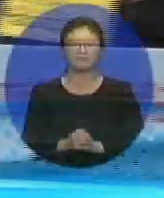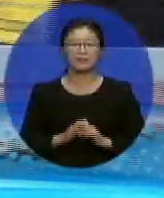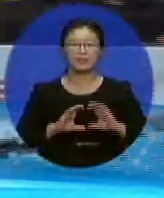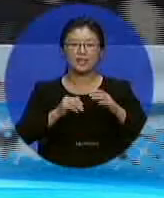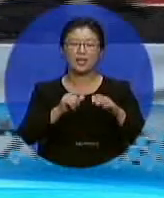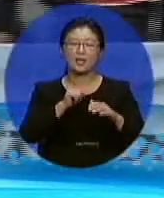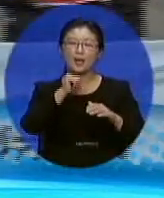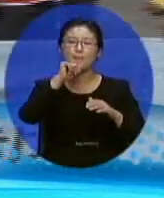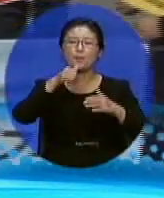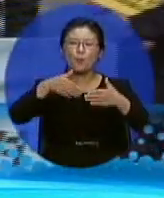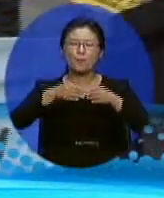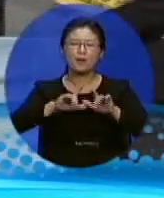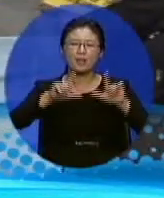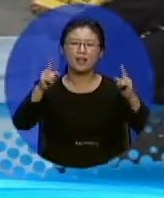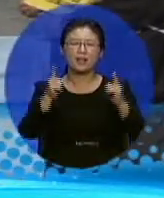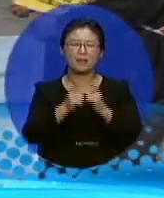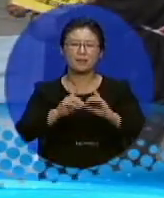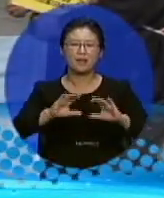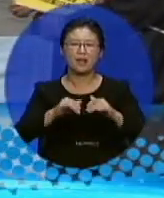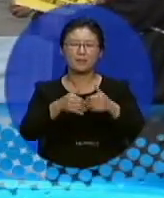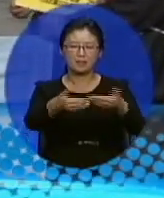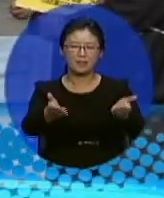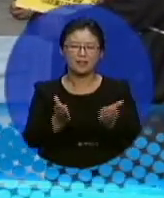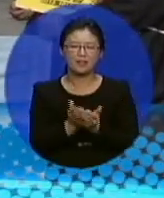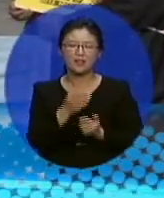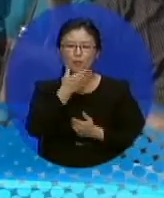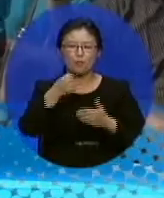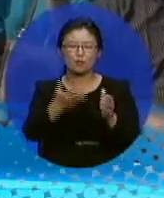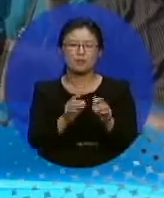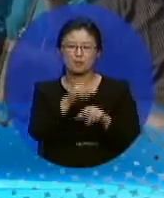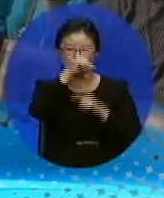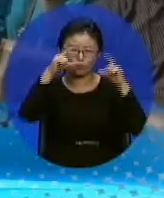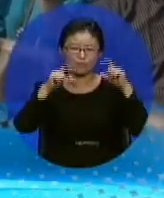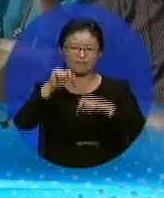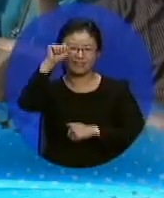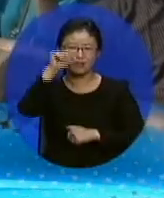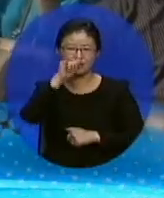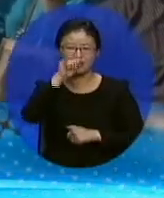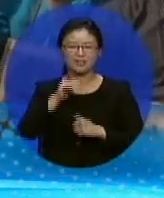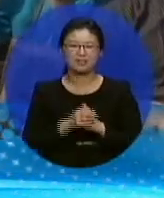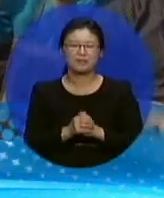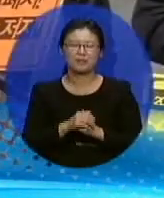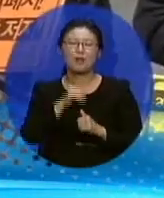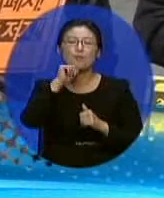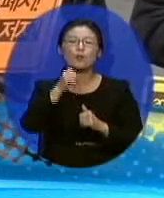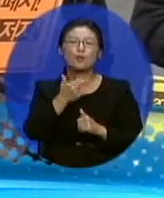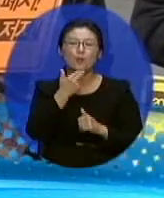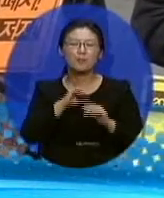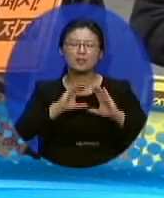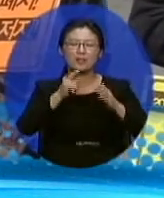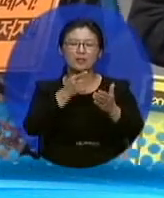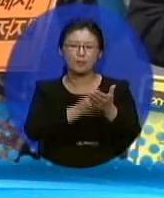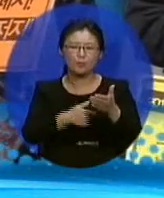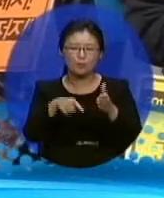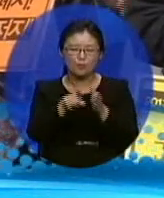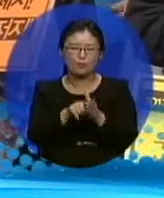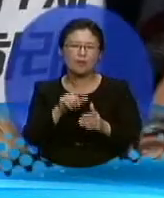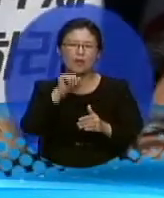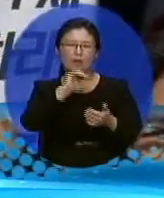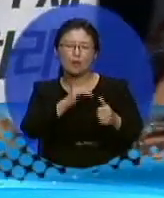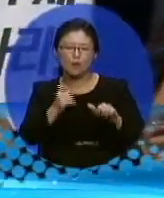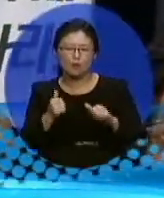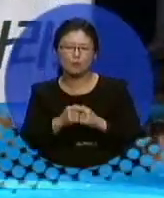세계 빈곤 철폐의 날을 맞아 시민사회단체들이 보건복지부 앞에서 투쟁대회를 열었습니다. 이들은 빈곤 없는 세상을 촉구하며 가난으로